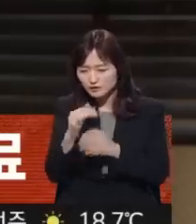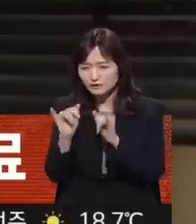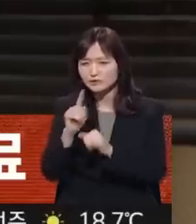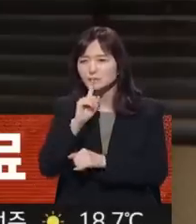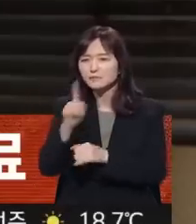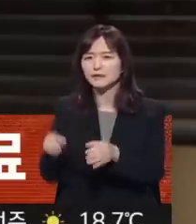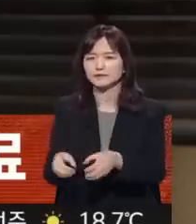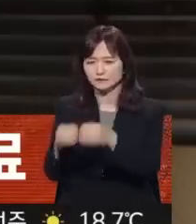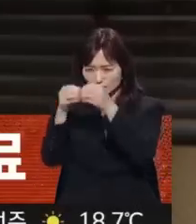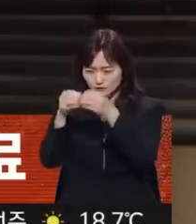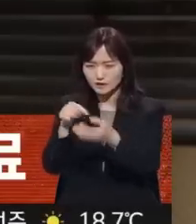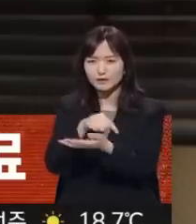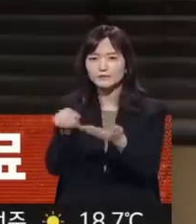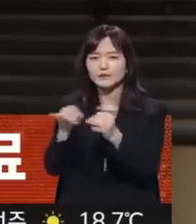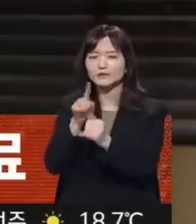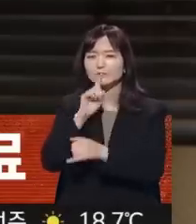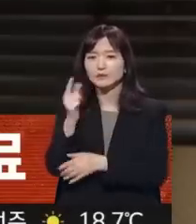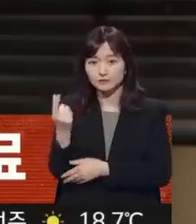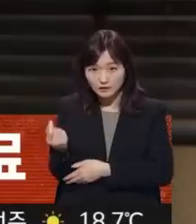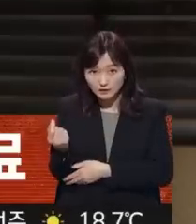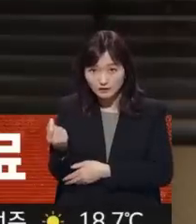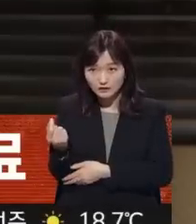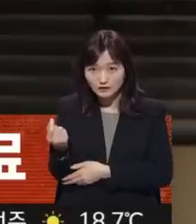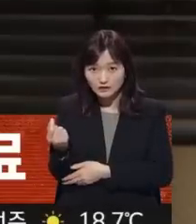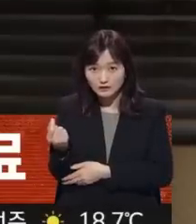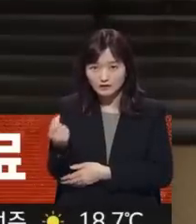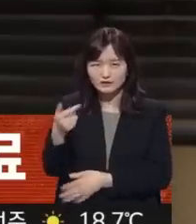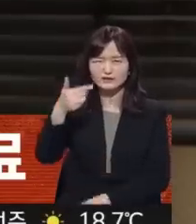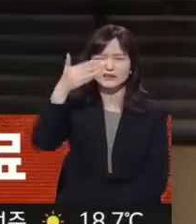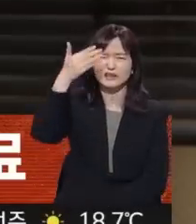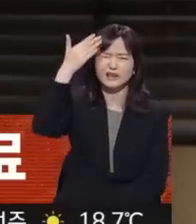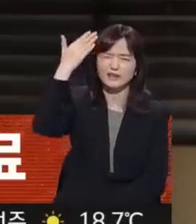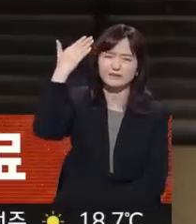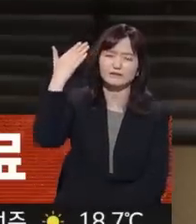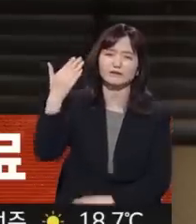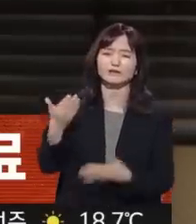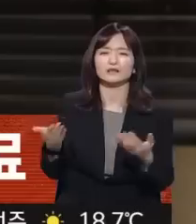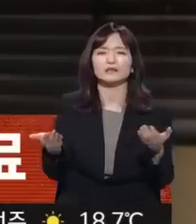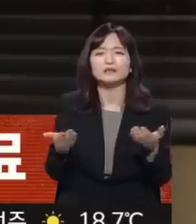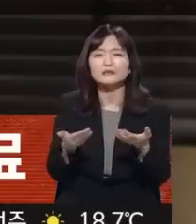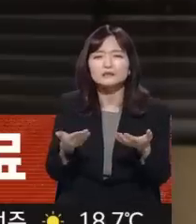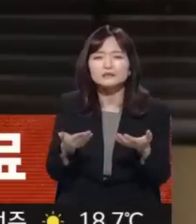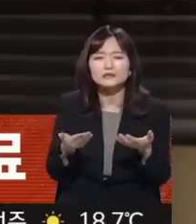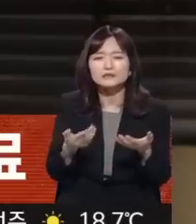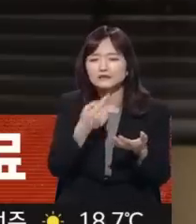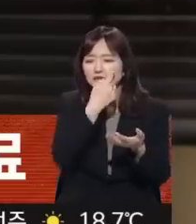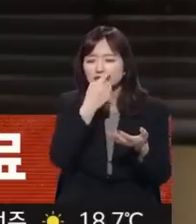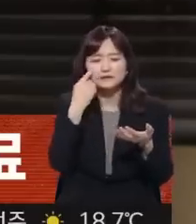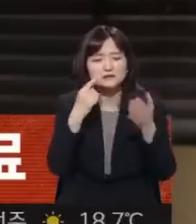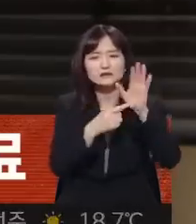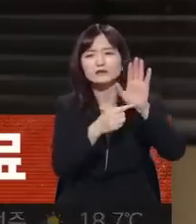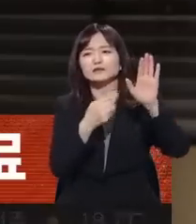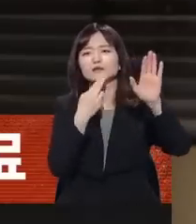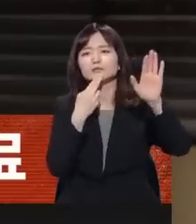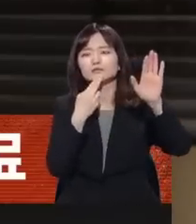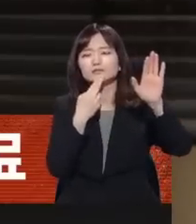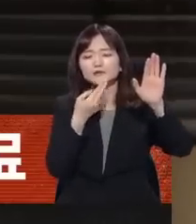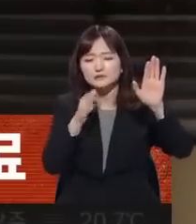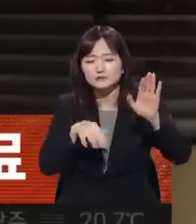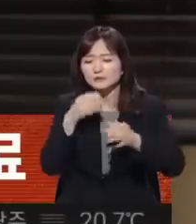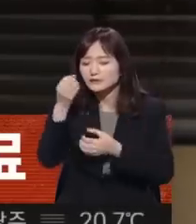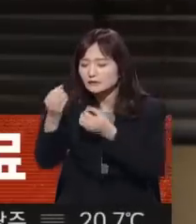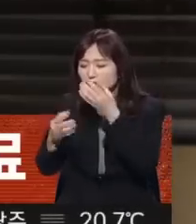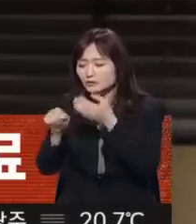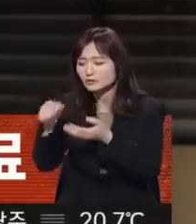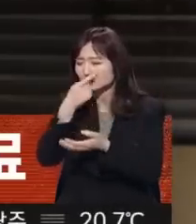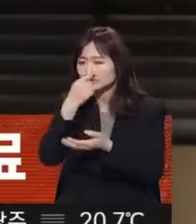있고 피해자도 그렇게 말한다 그러면 이게 비록 옛날 일이고 물적 증거는 없다 하더라도 이 진술 자체가 증거가 될 수 있고요. 충분히